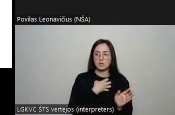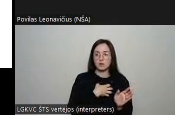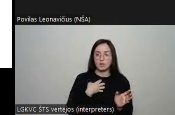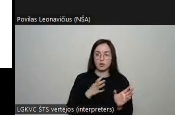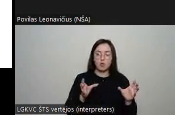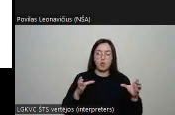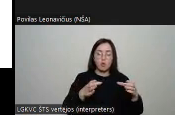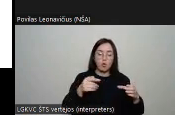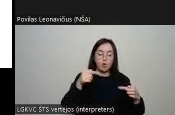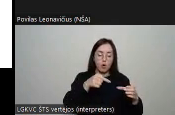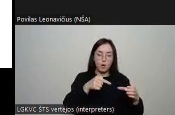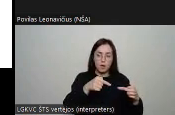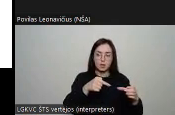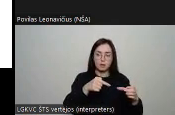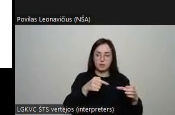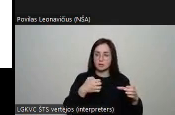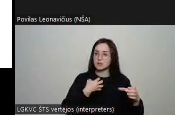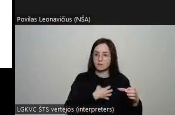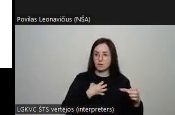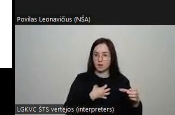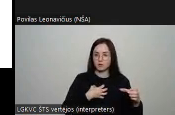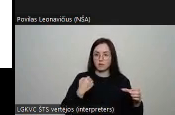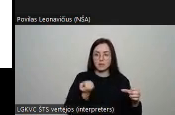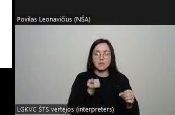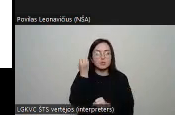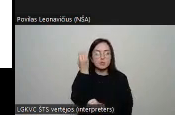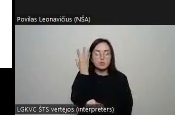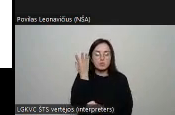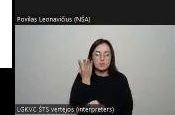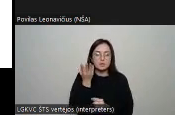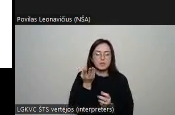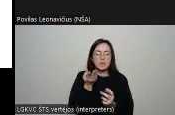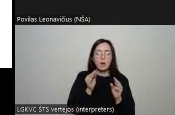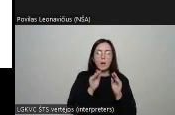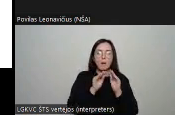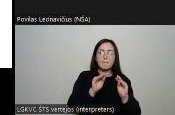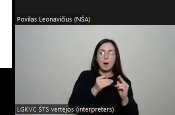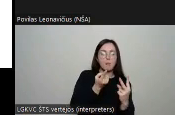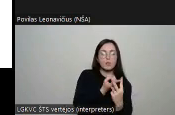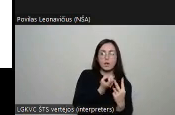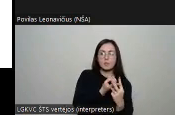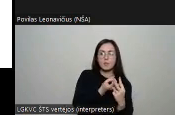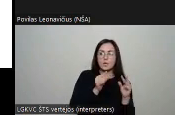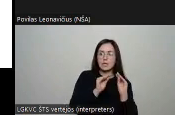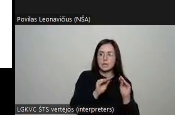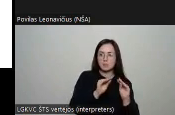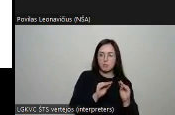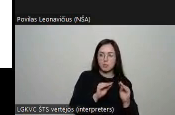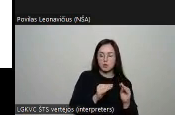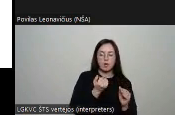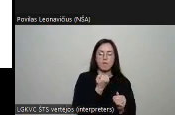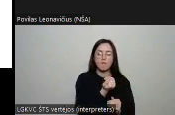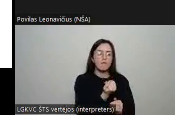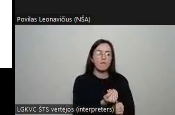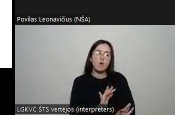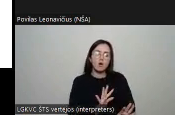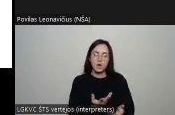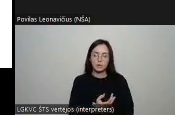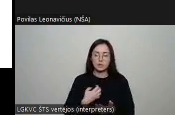komanda, gerai suvokti, kas tai yra ta tarpdalykinė integracija, noro tai daryti